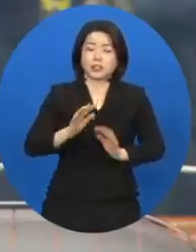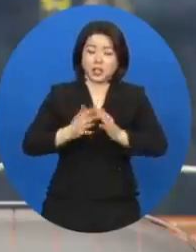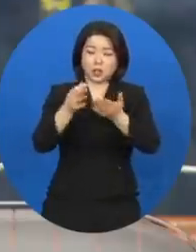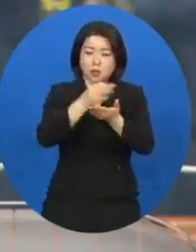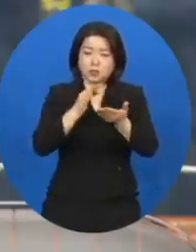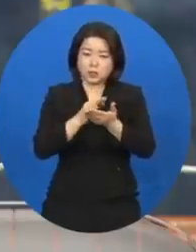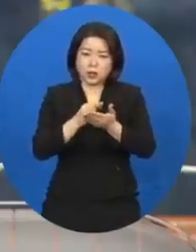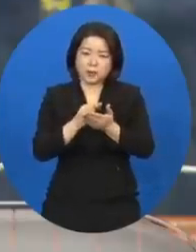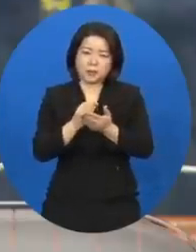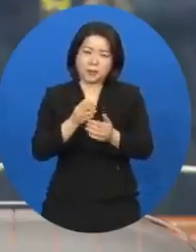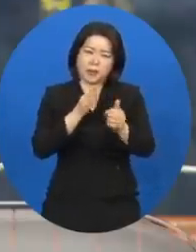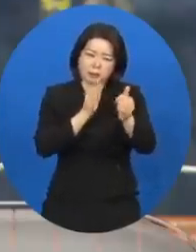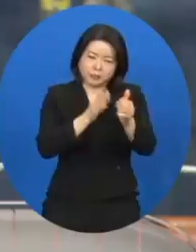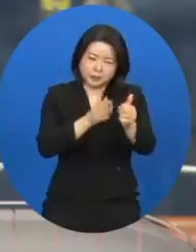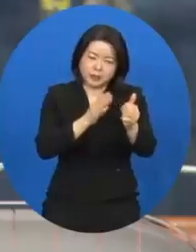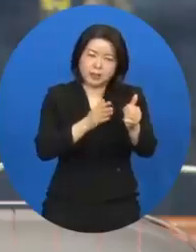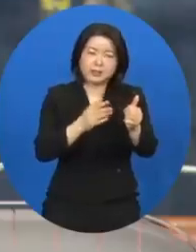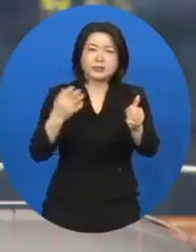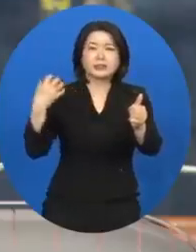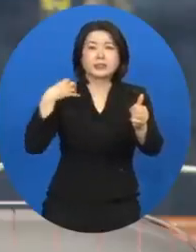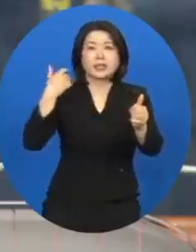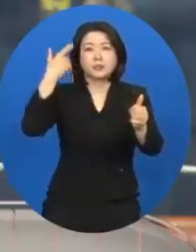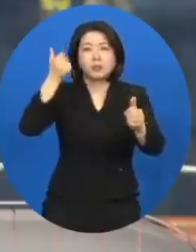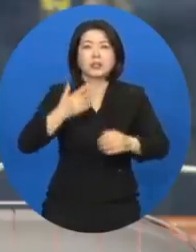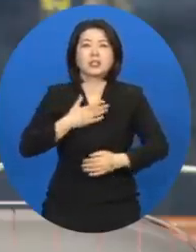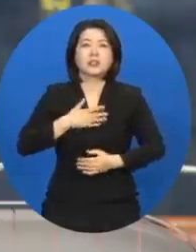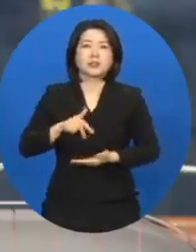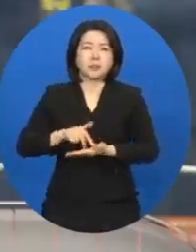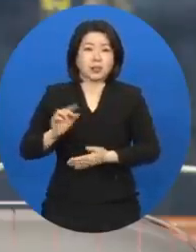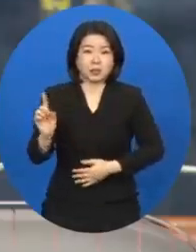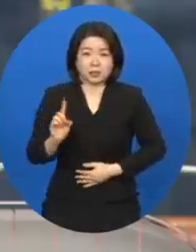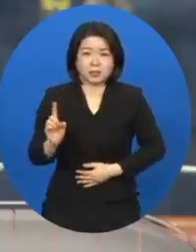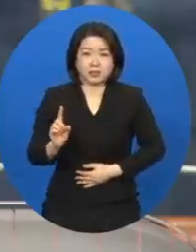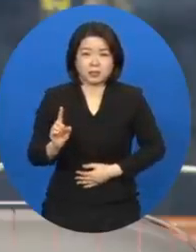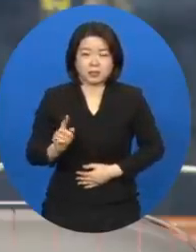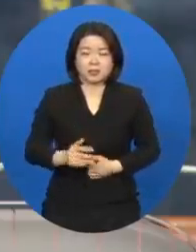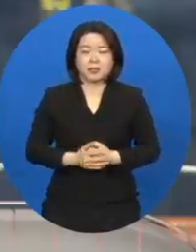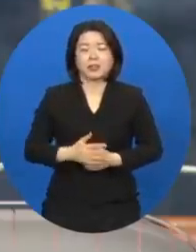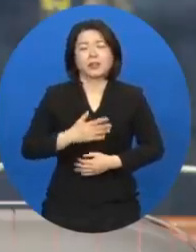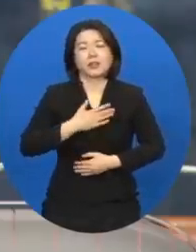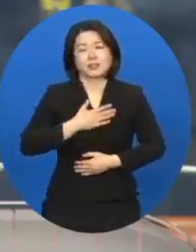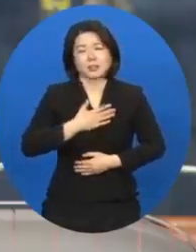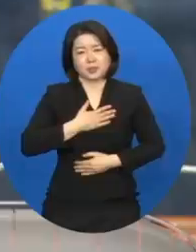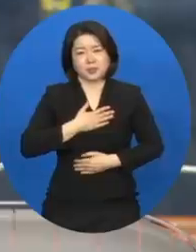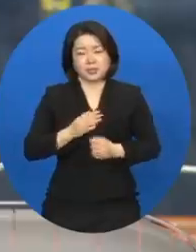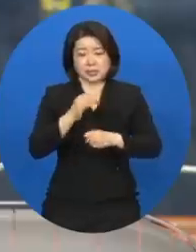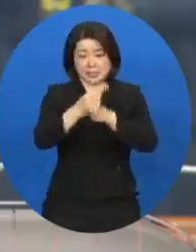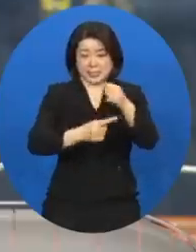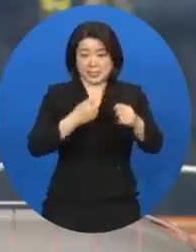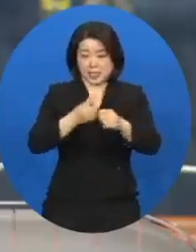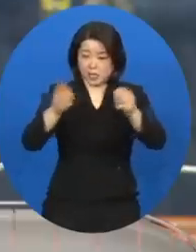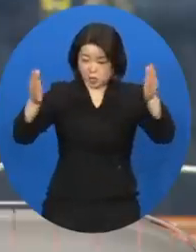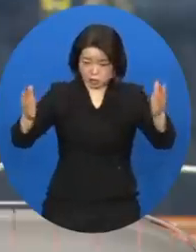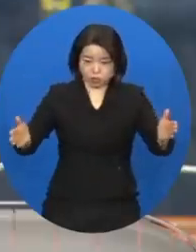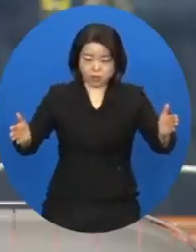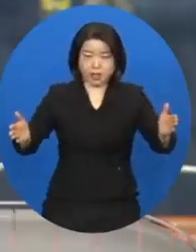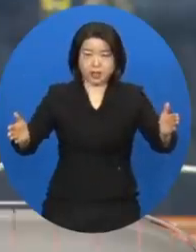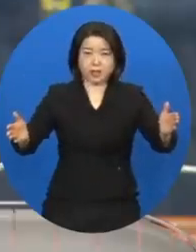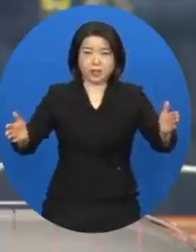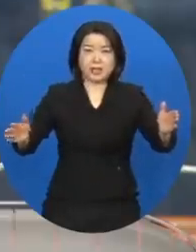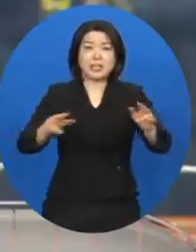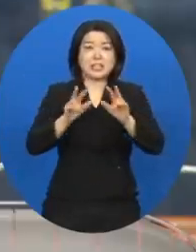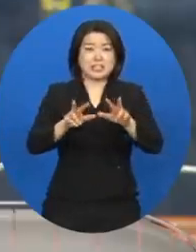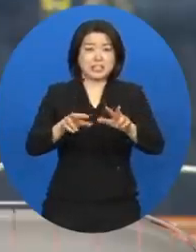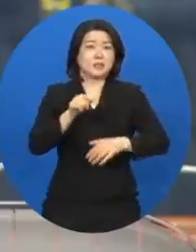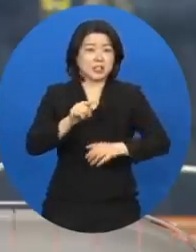건축원금을 하게 하는 담임 목사는 어땠을까요? 저는요, 1년 중에